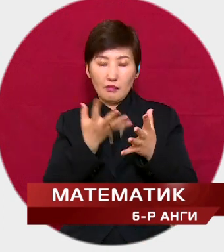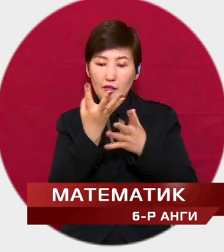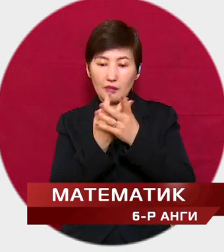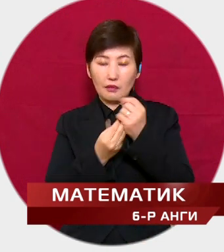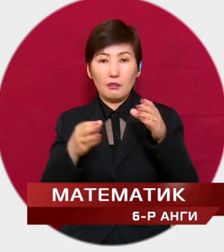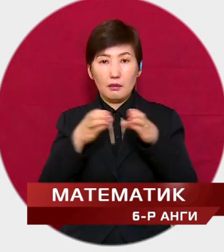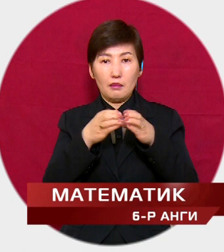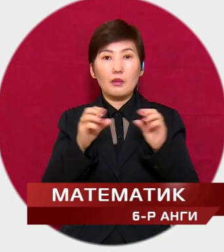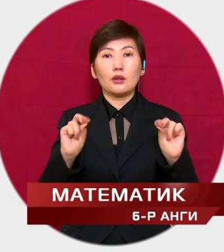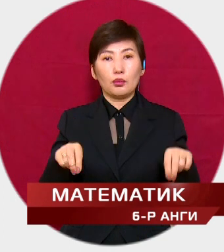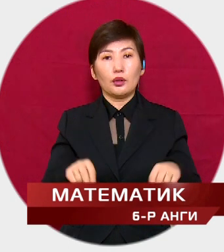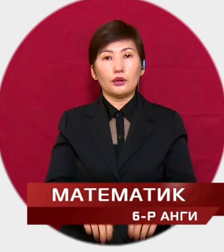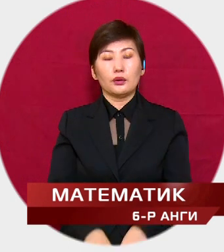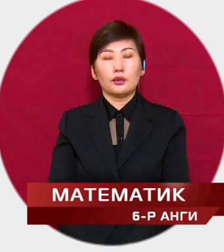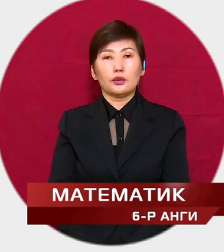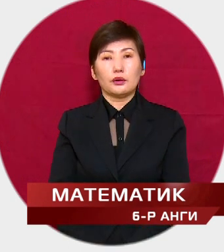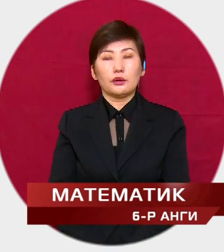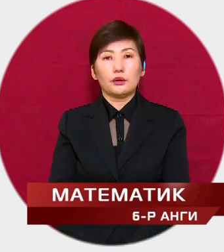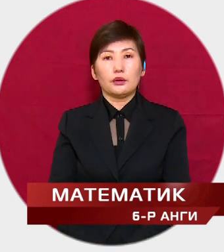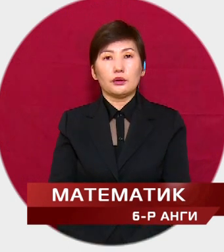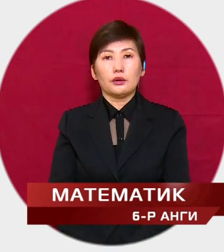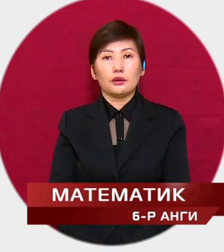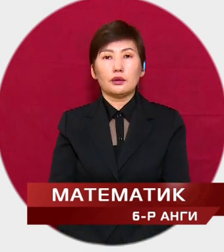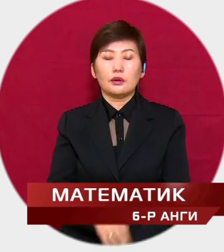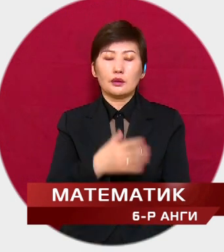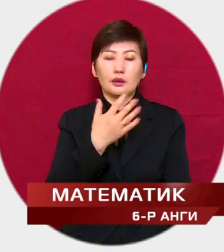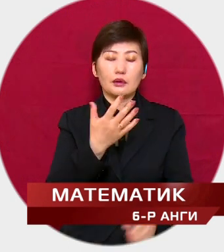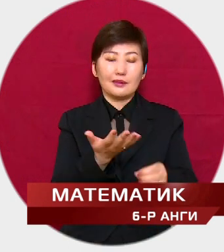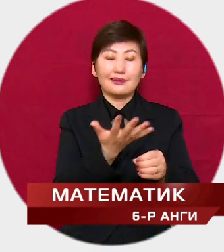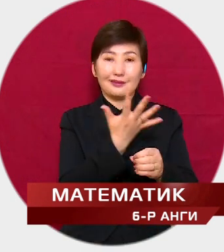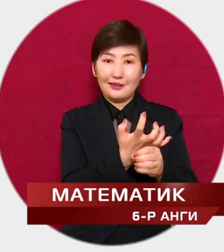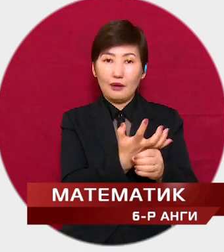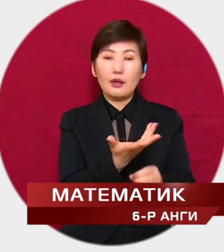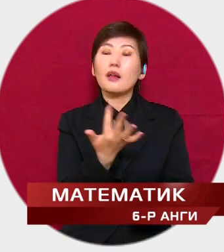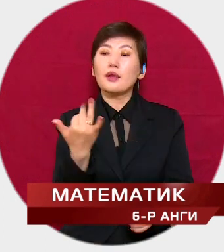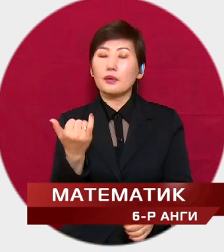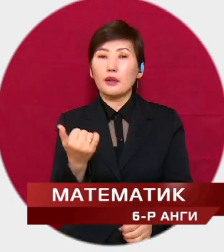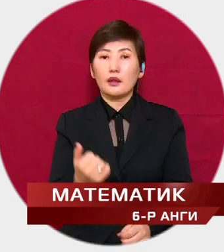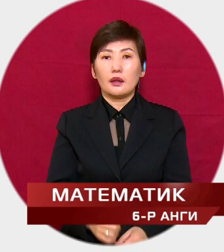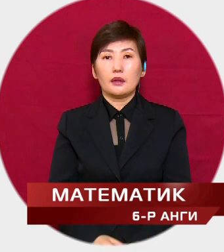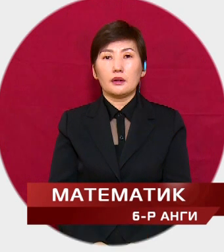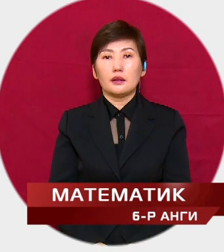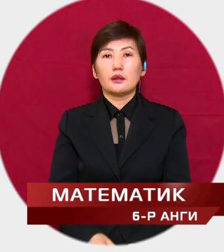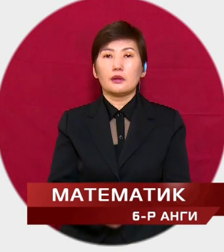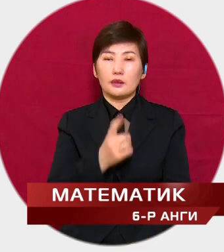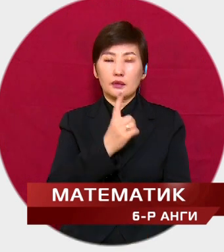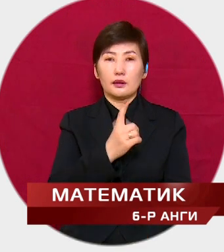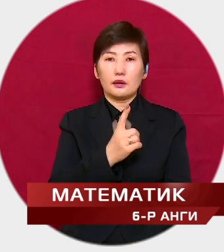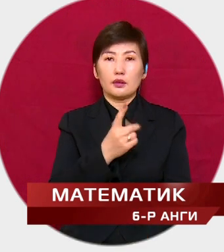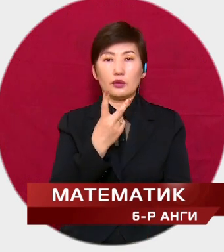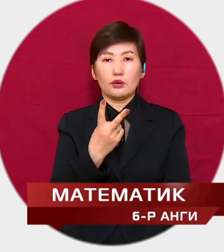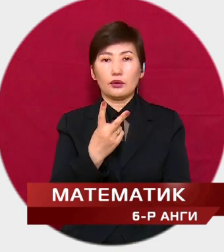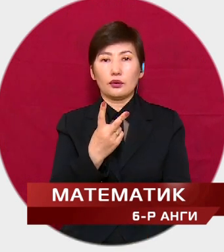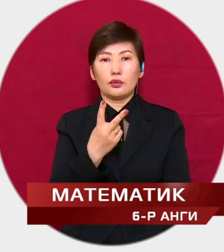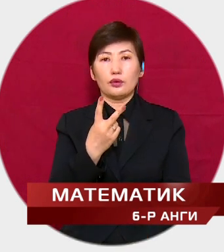бүгдээрээ 5 гэсэн нүдэрээ хичнээн удаан буусныг тоолье. За 1, 2,